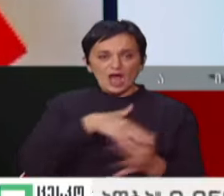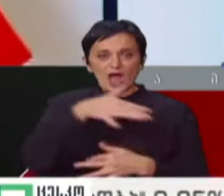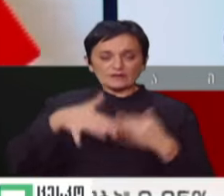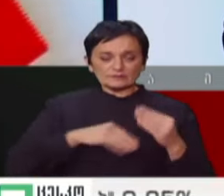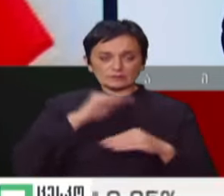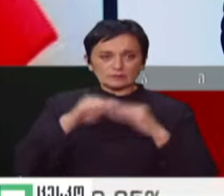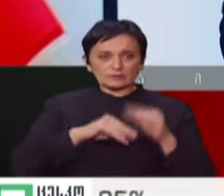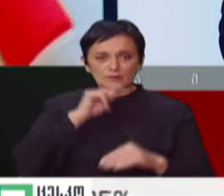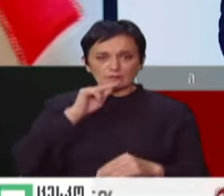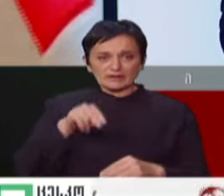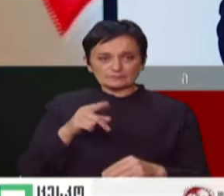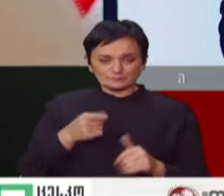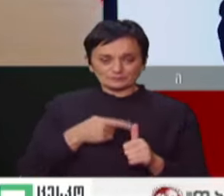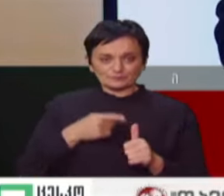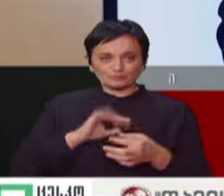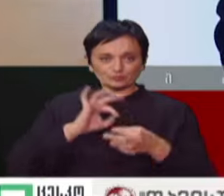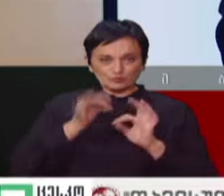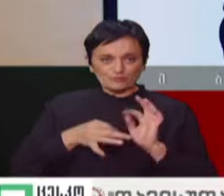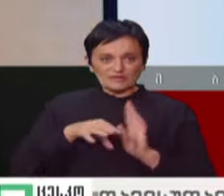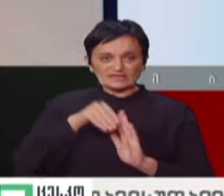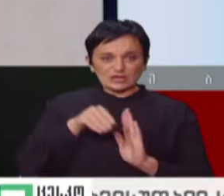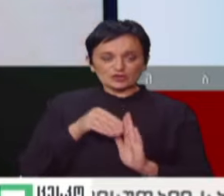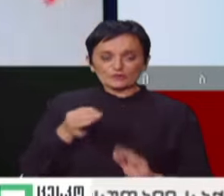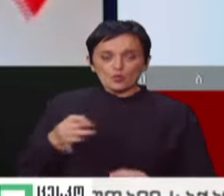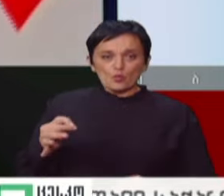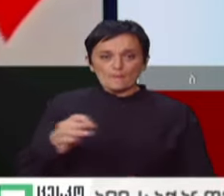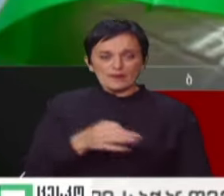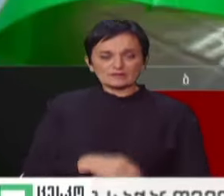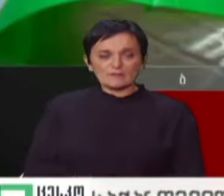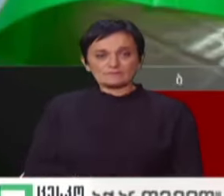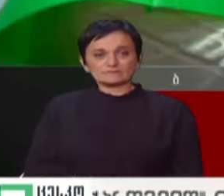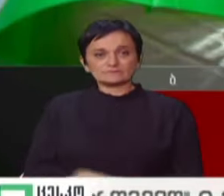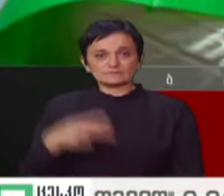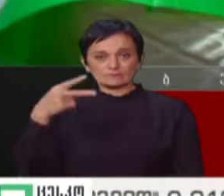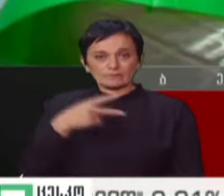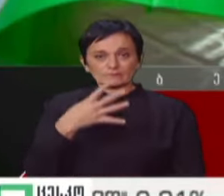smotskoba, šistem, spral, stasahalda, konkretul lisarčev, no ubnebi.